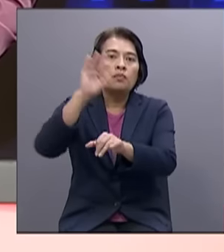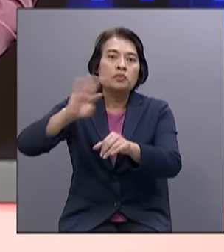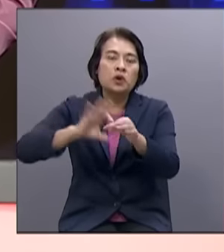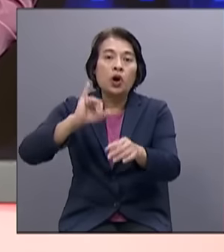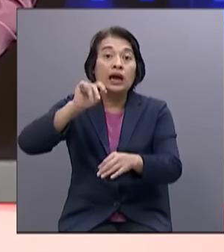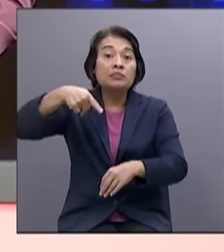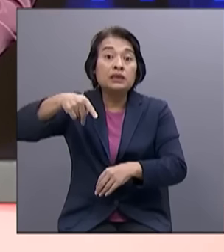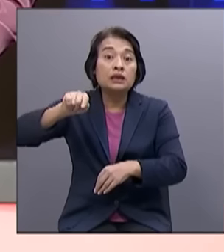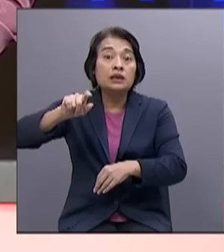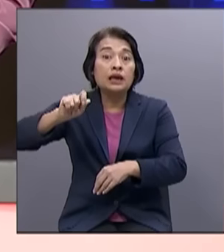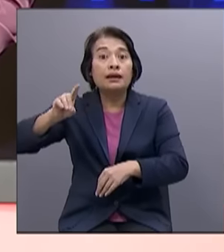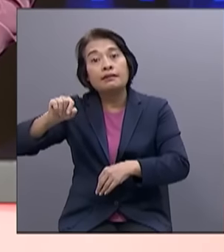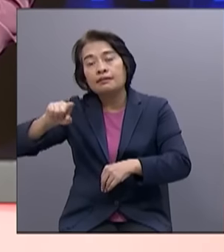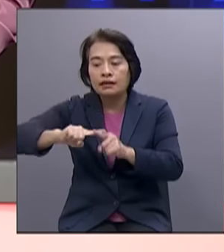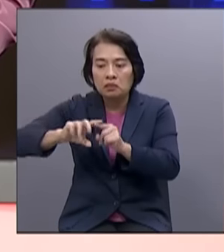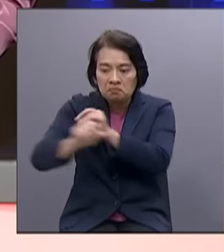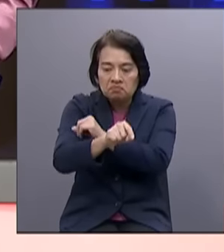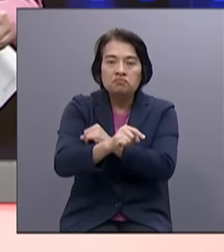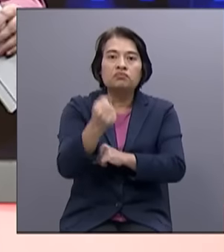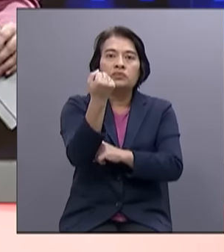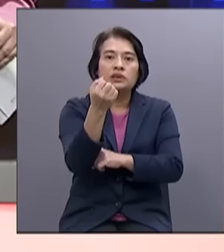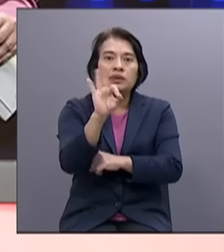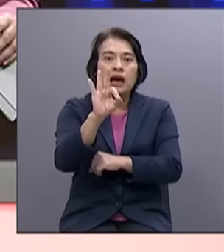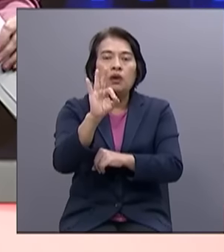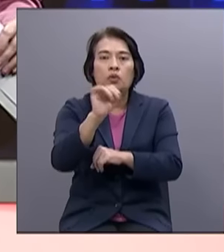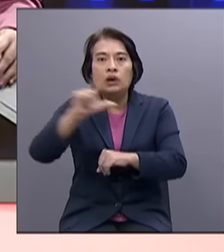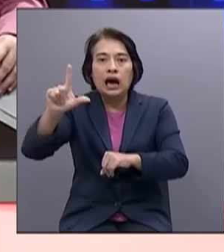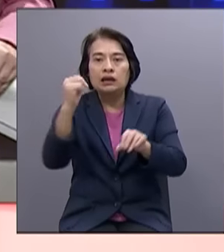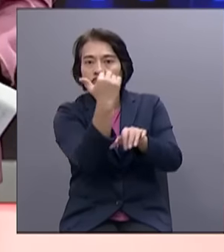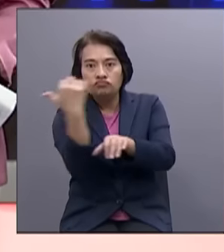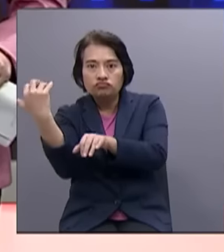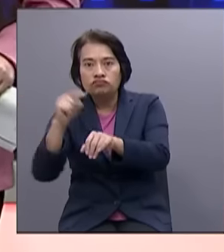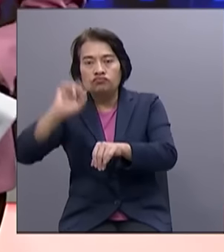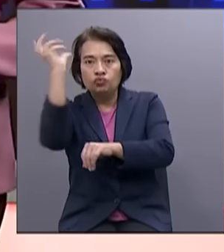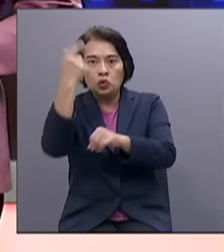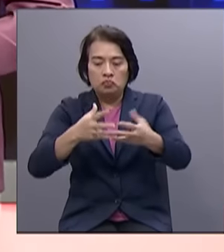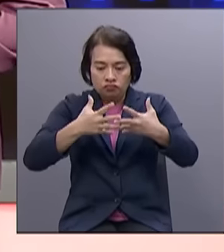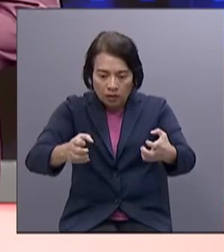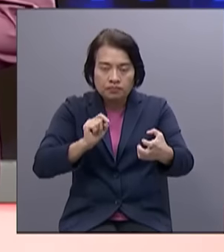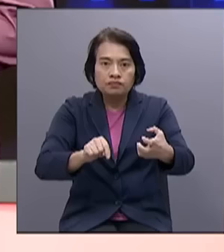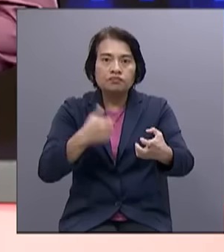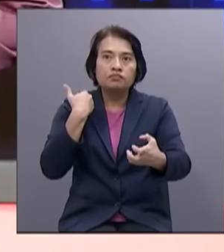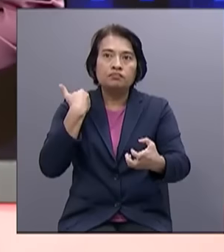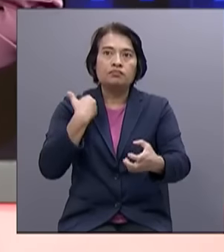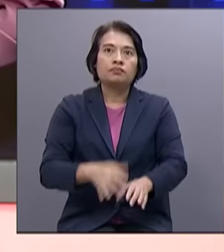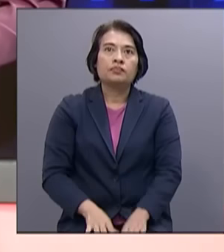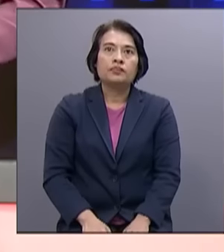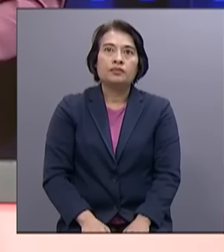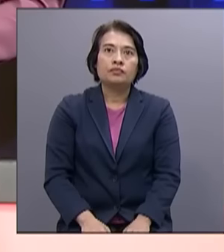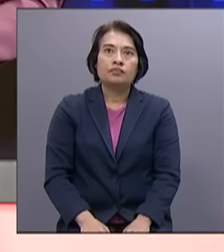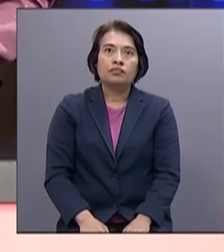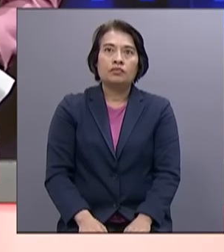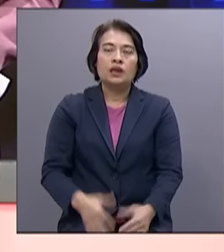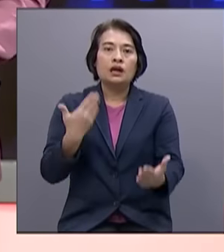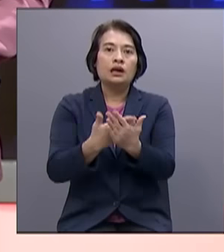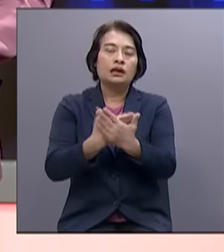19ล้านเครื่องในกว่า 190ประเทศทั่วโลกสร้างความเสียหายมหาศาลและในจำนวนนี้ค่ะรวมถึงการโกง